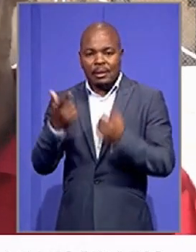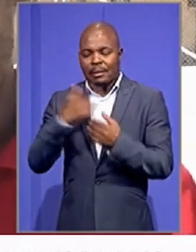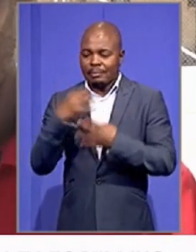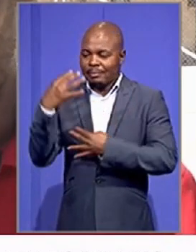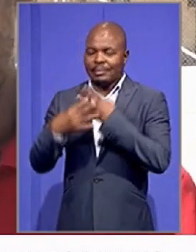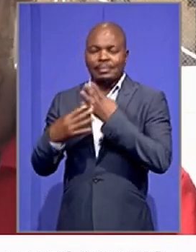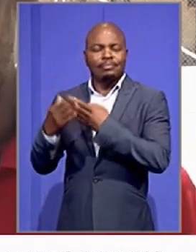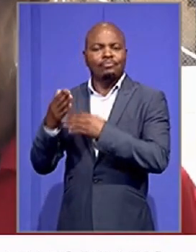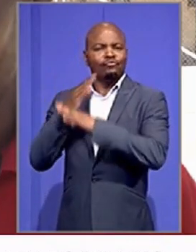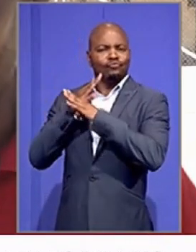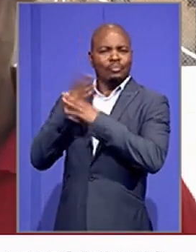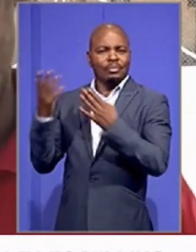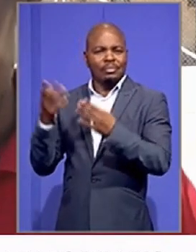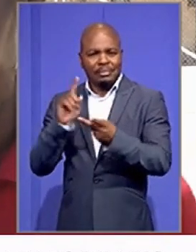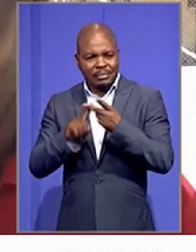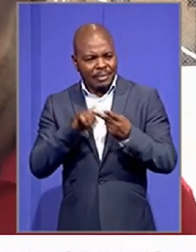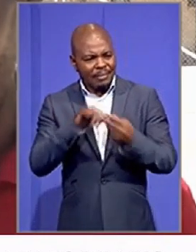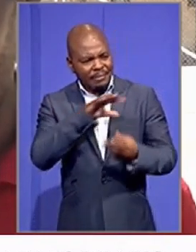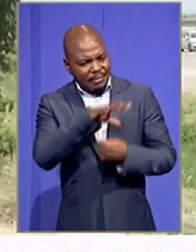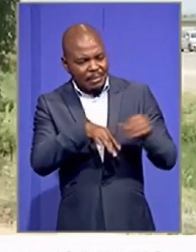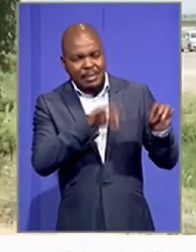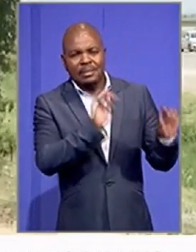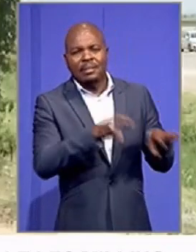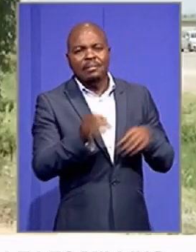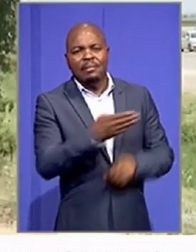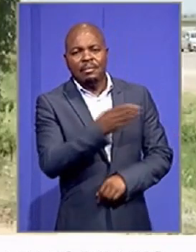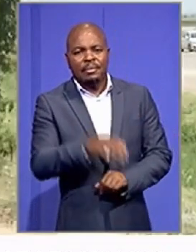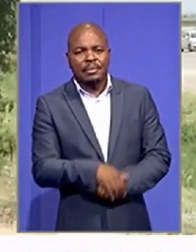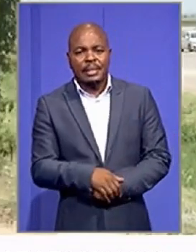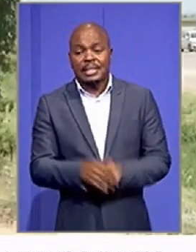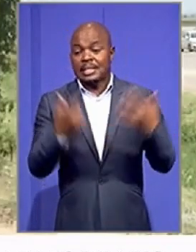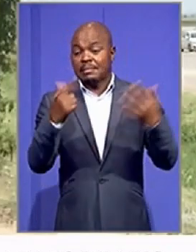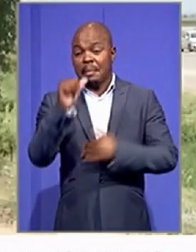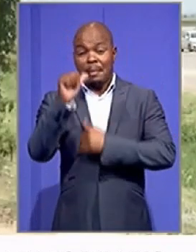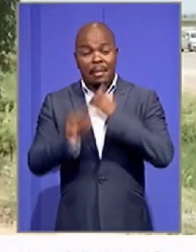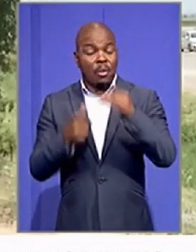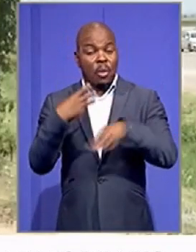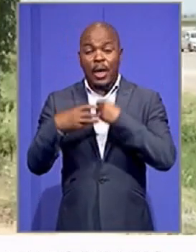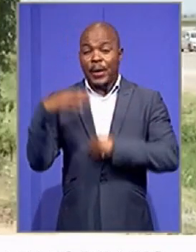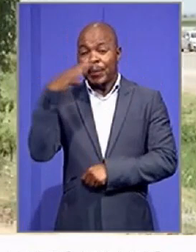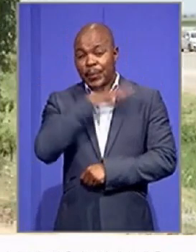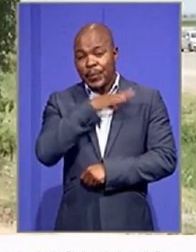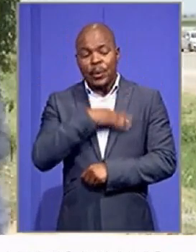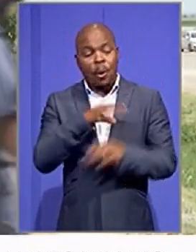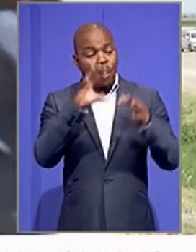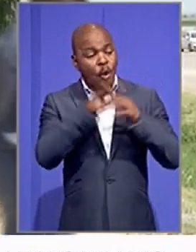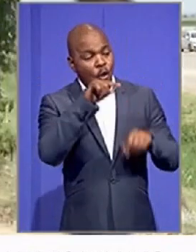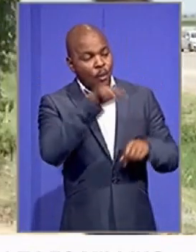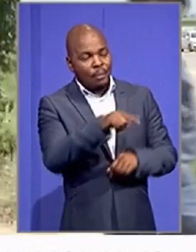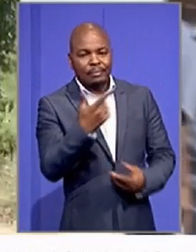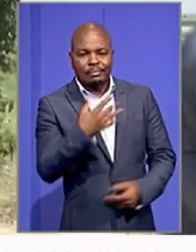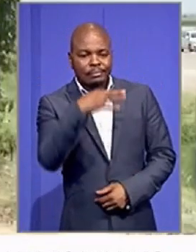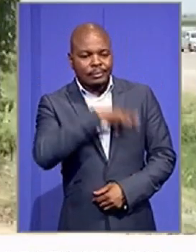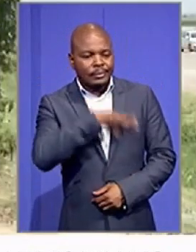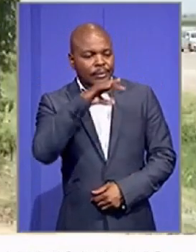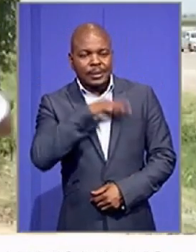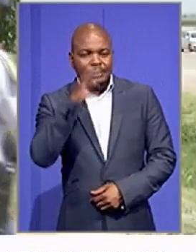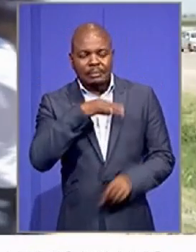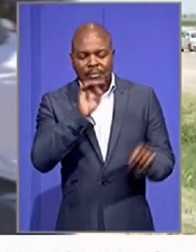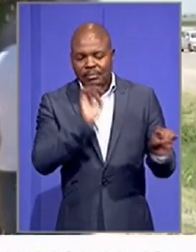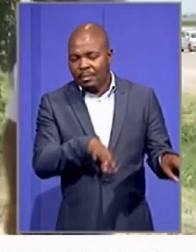ntle so malapa a rona a safara haholo ntate wa ke 7 months ha jwale re sa sebetse bophelo bo thata nene ka tlung ha ona letho le kenang a